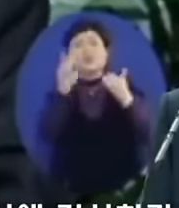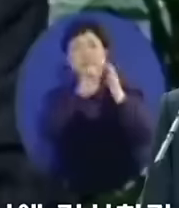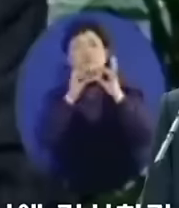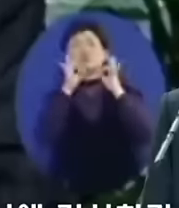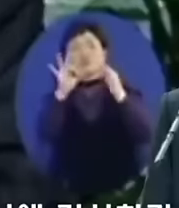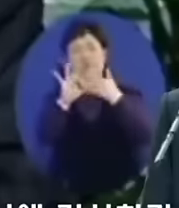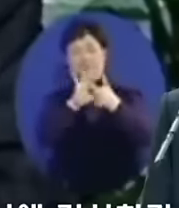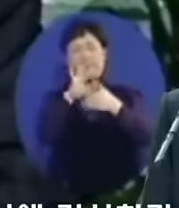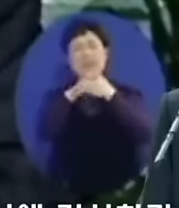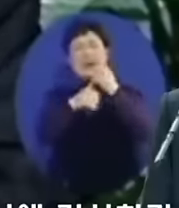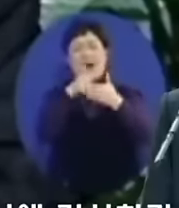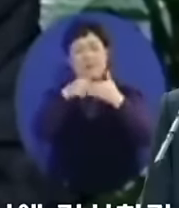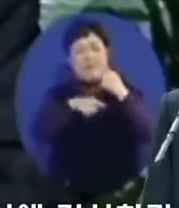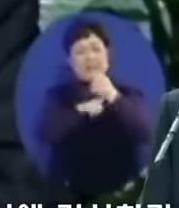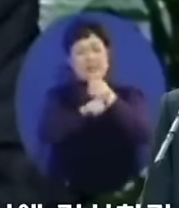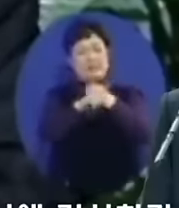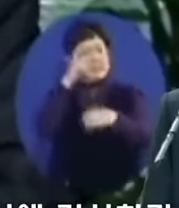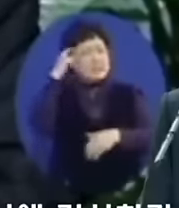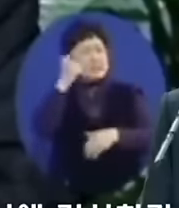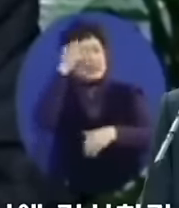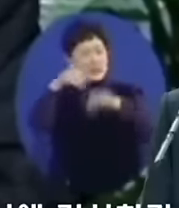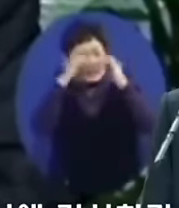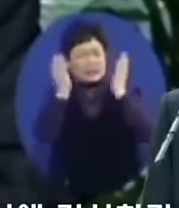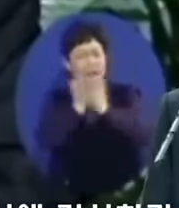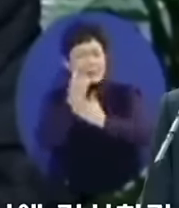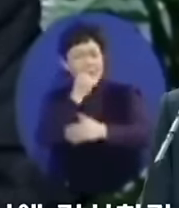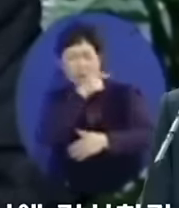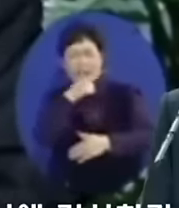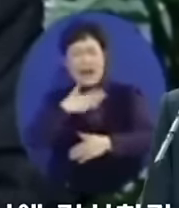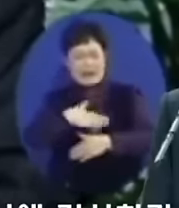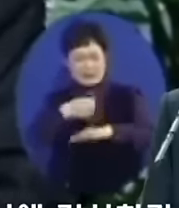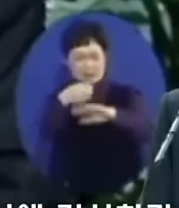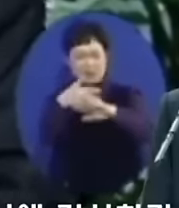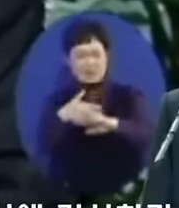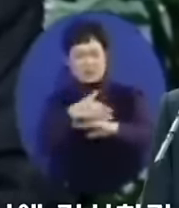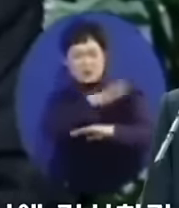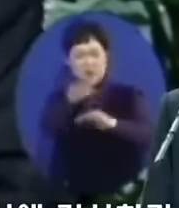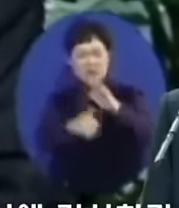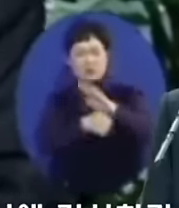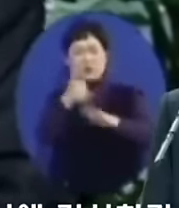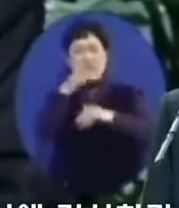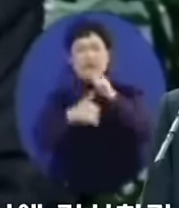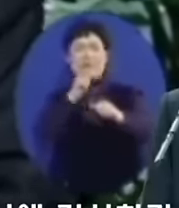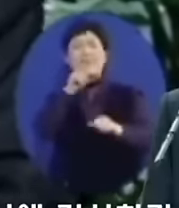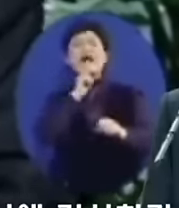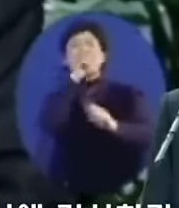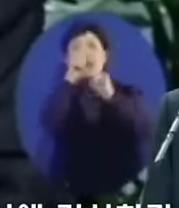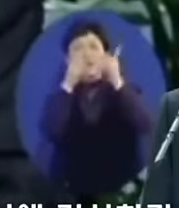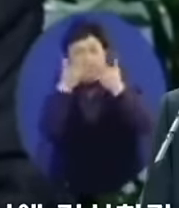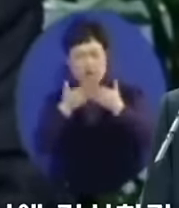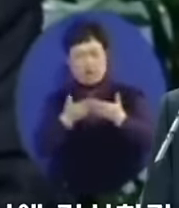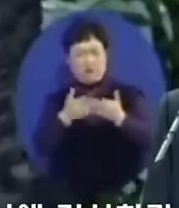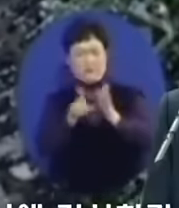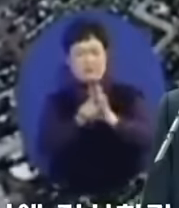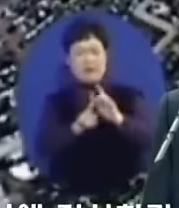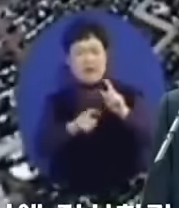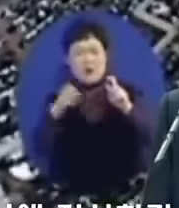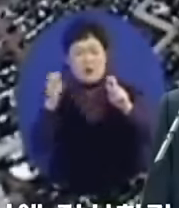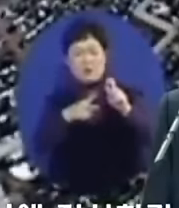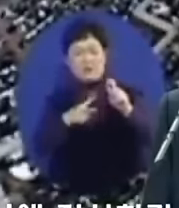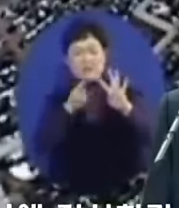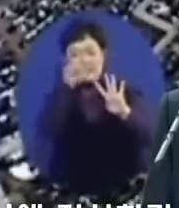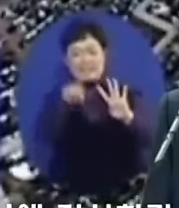찬미하면은 하나님의 뜻을 성령이 다 알아서 우리에게 전달해 주시고 우리의 소원을 하나님께 알려주시는 것입니다. 골로새서 4장